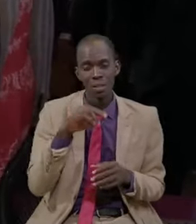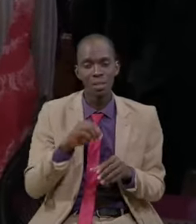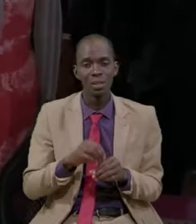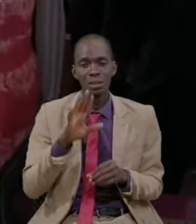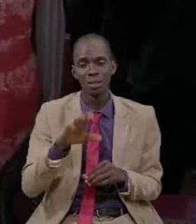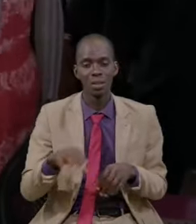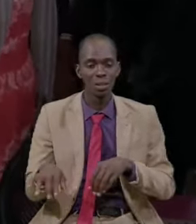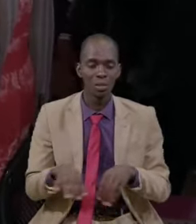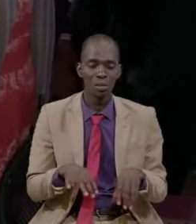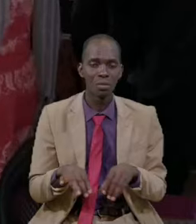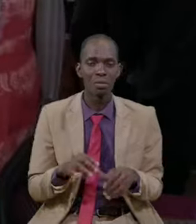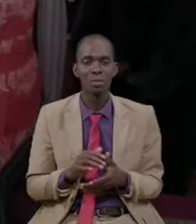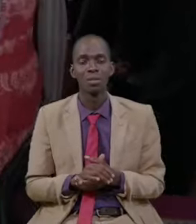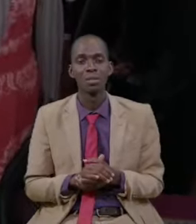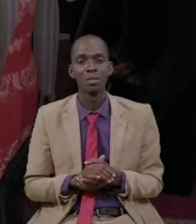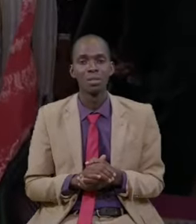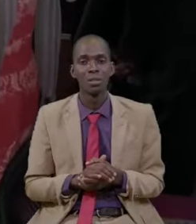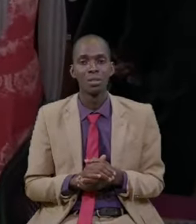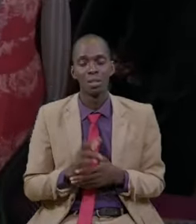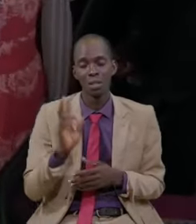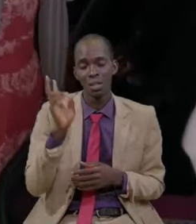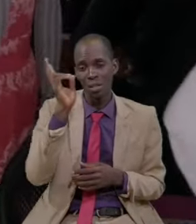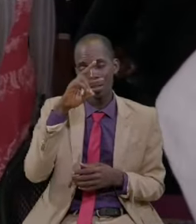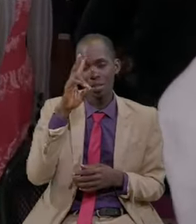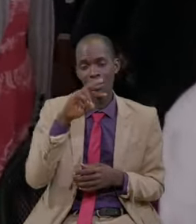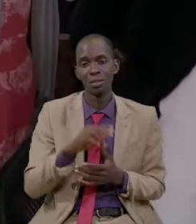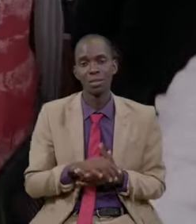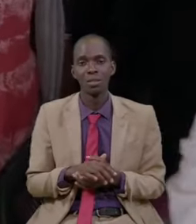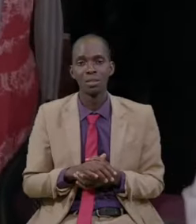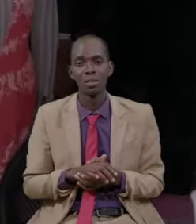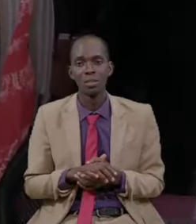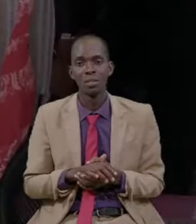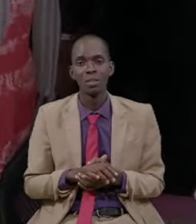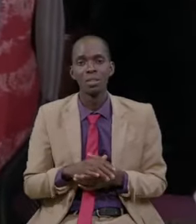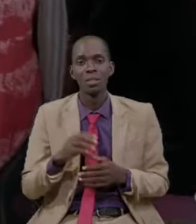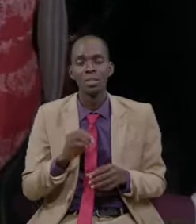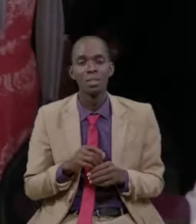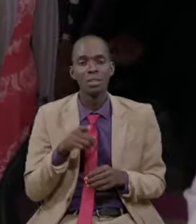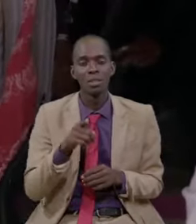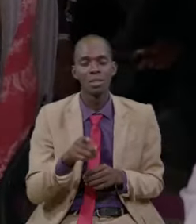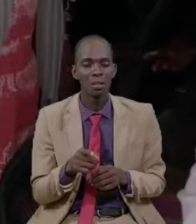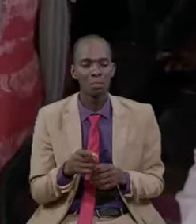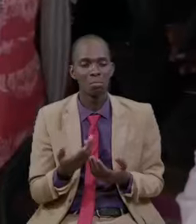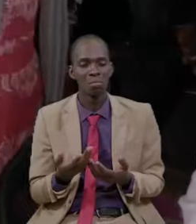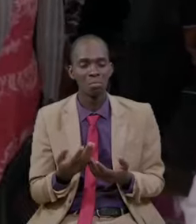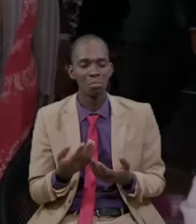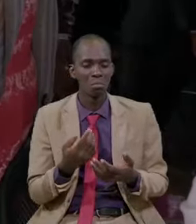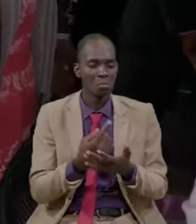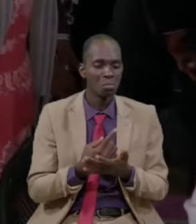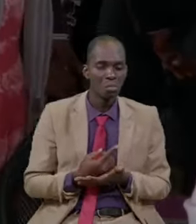négligentes dans le comportement, négligentes dans leur interaction entre hommes et